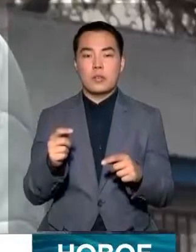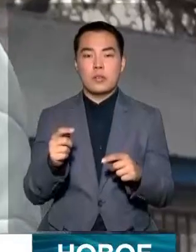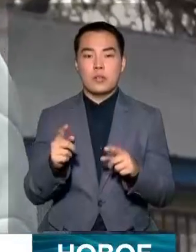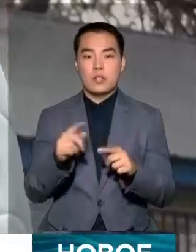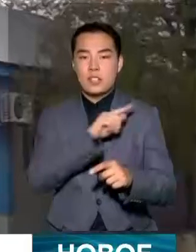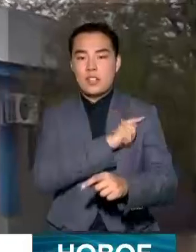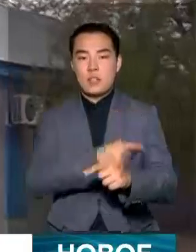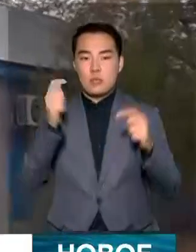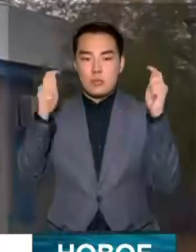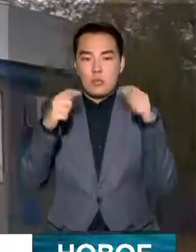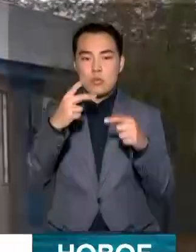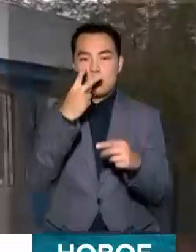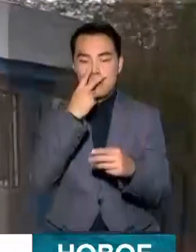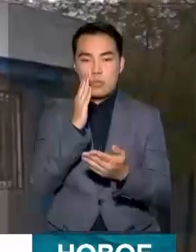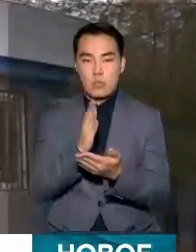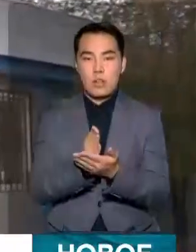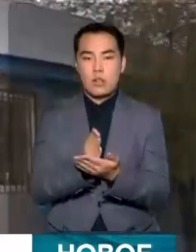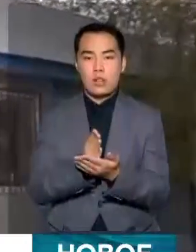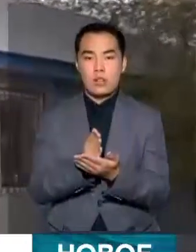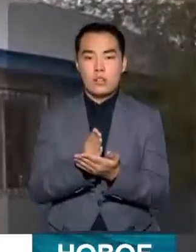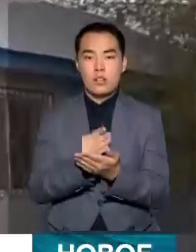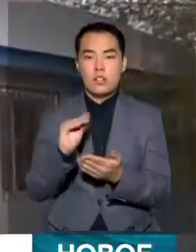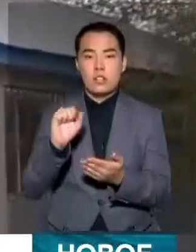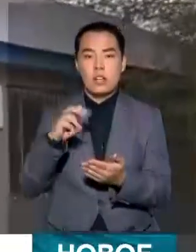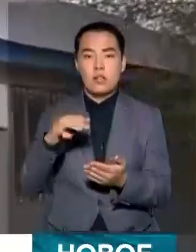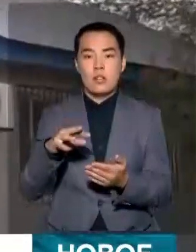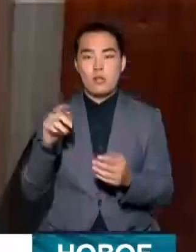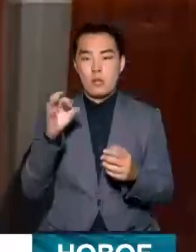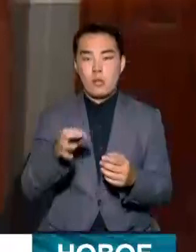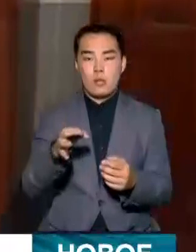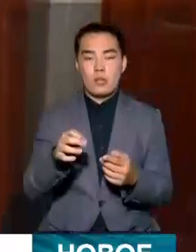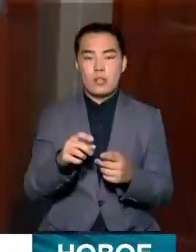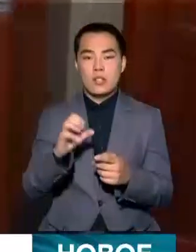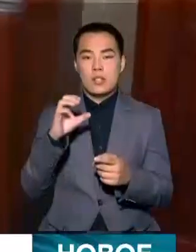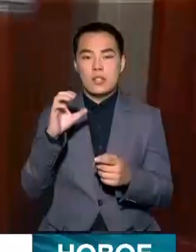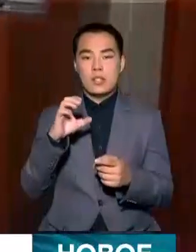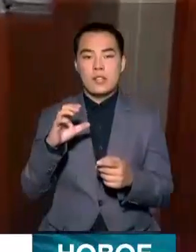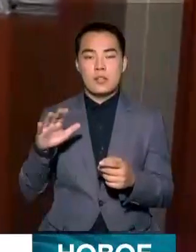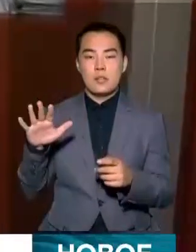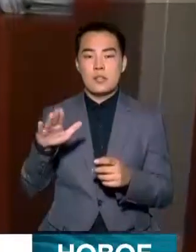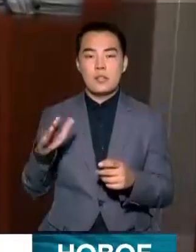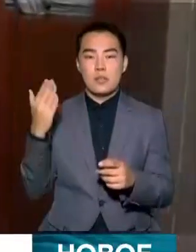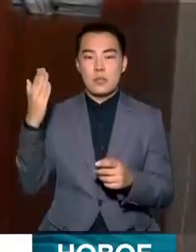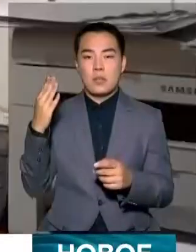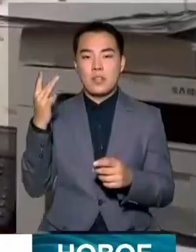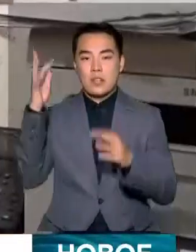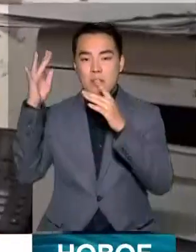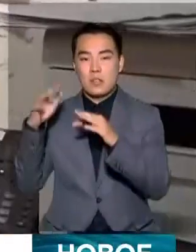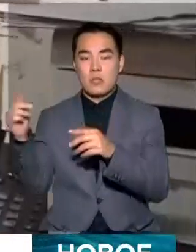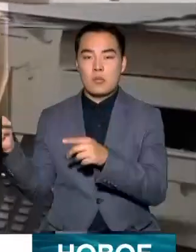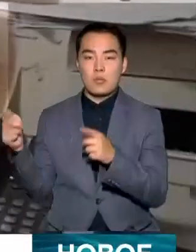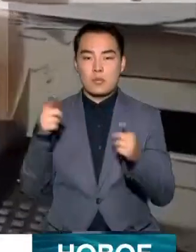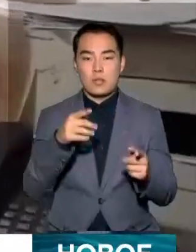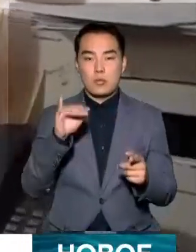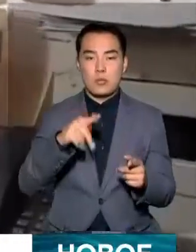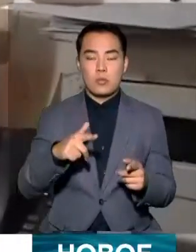наблюдаются дожди. Жамбылская область будет под влиянием северного антициклона, поэтому на завтра по городу мы